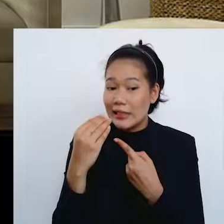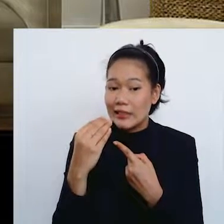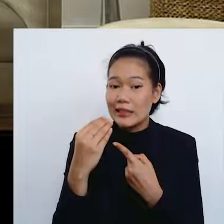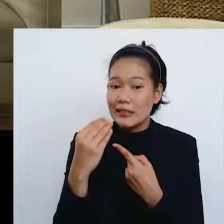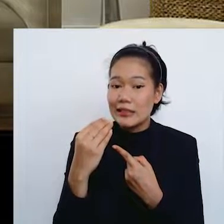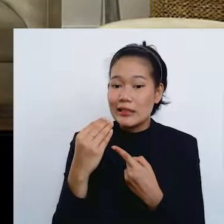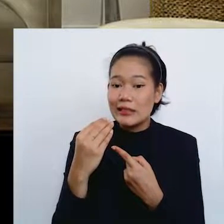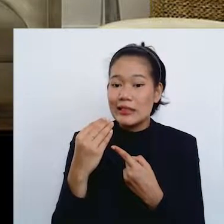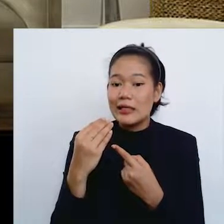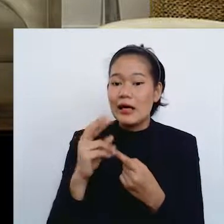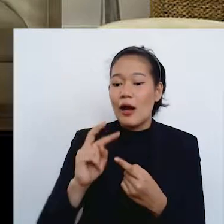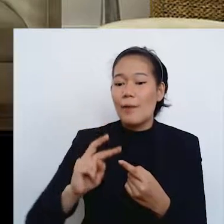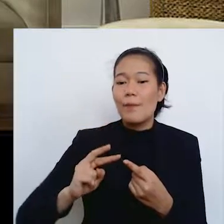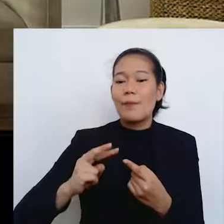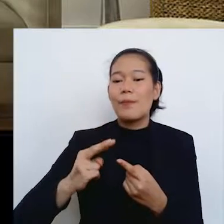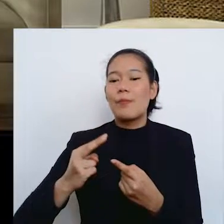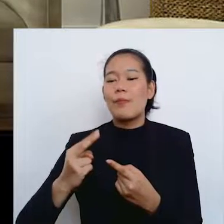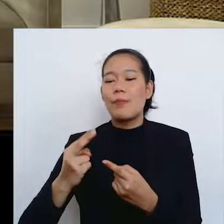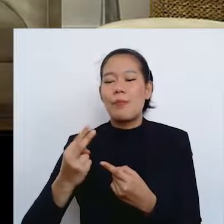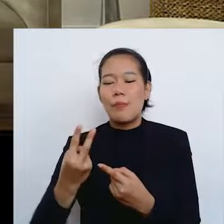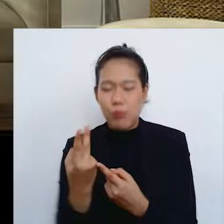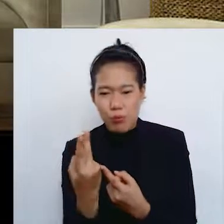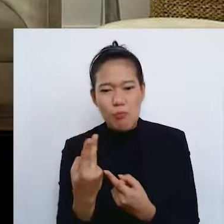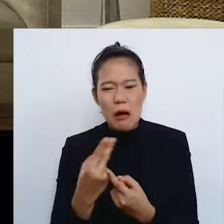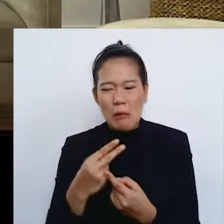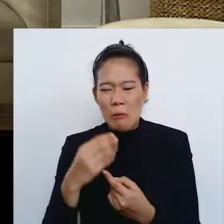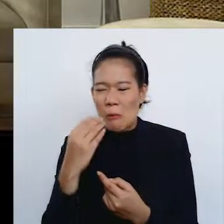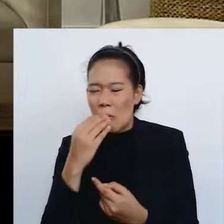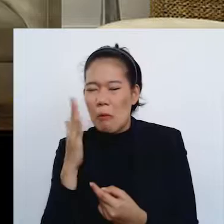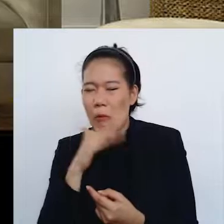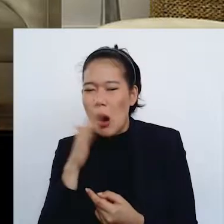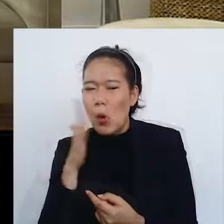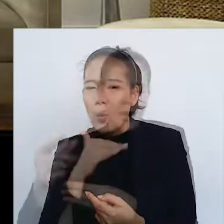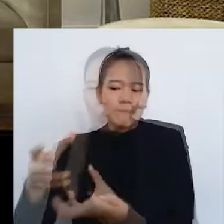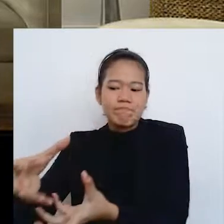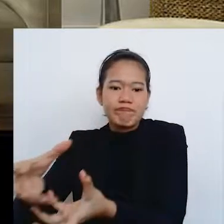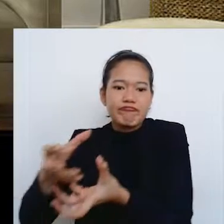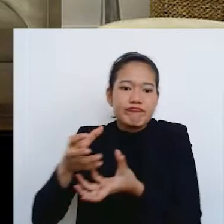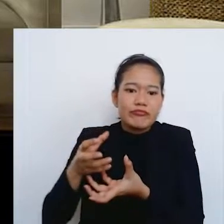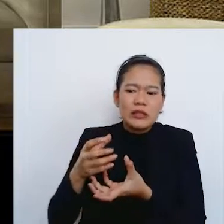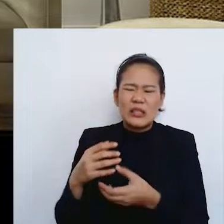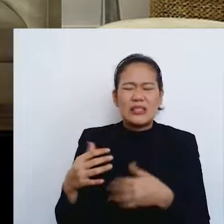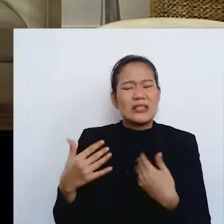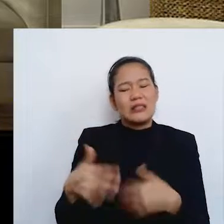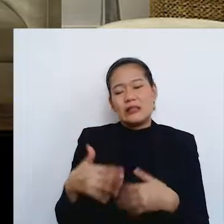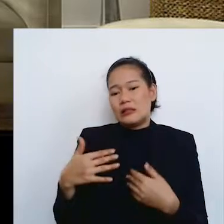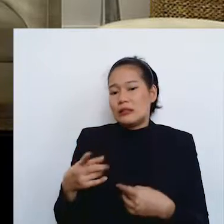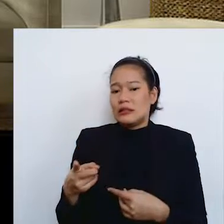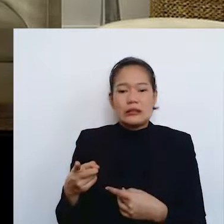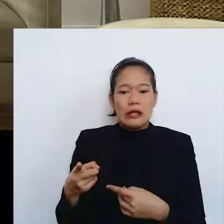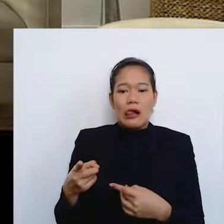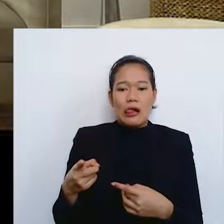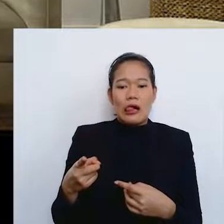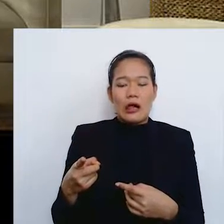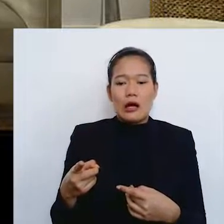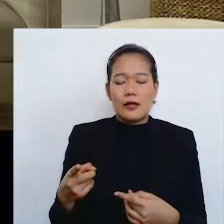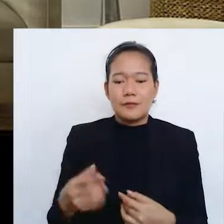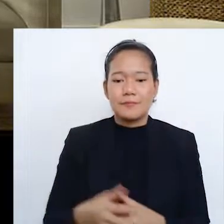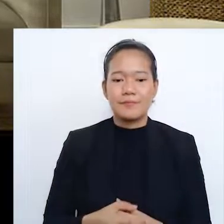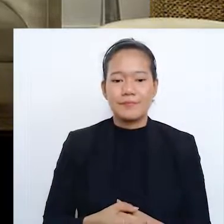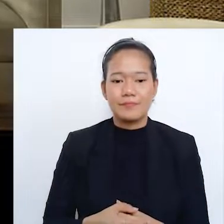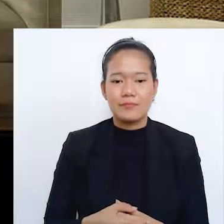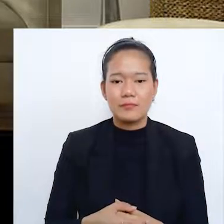itu kemudian menjadi berulat dan berbau busuk. Jadi sangat menyedihkan,